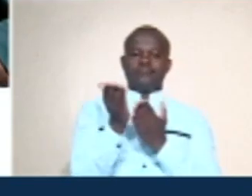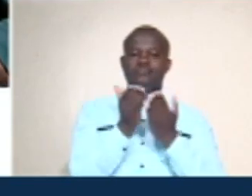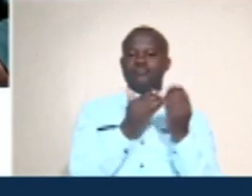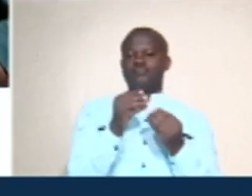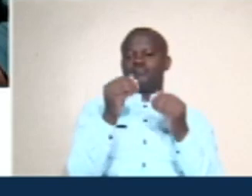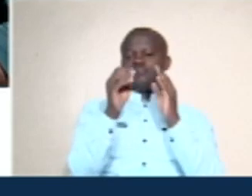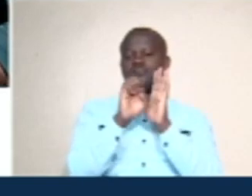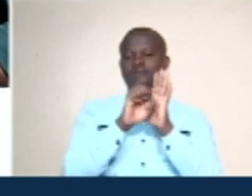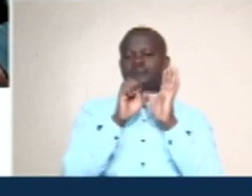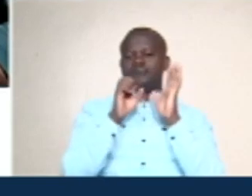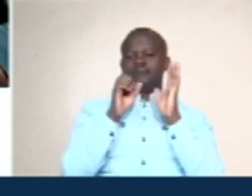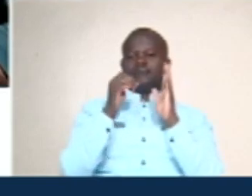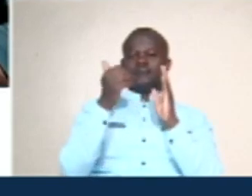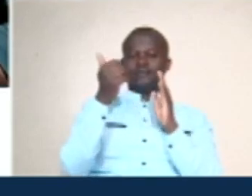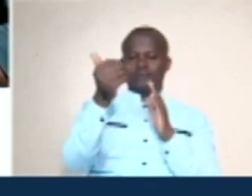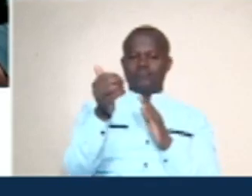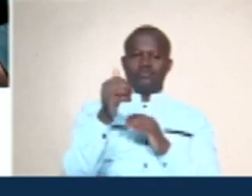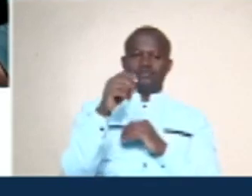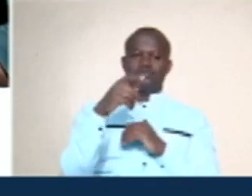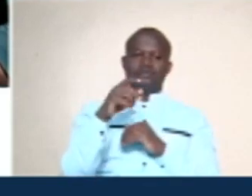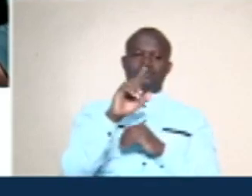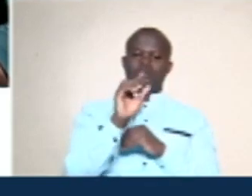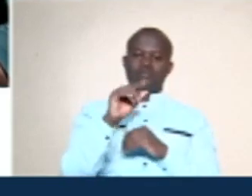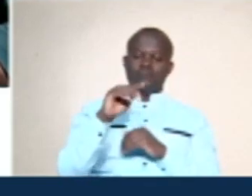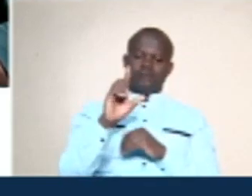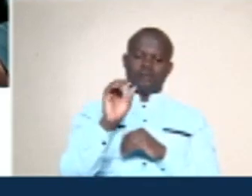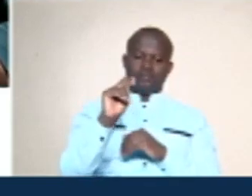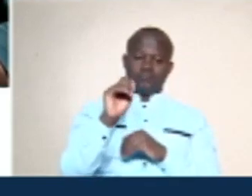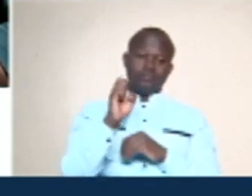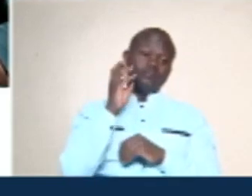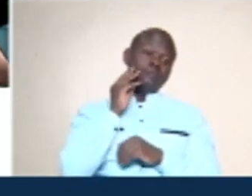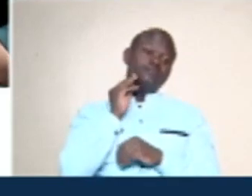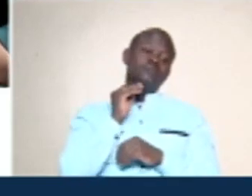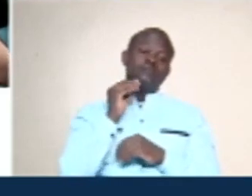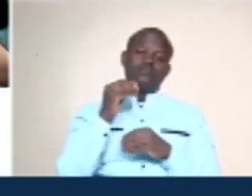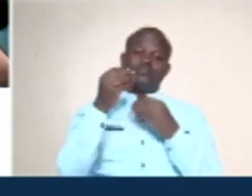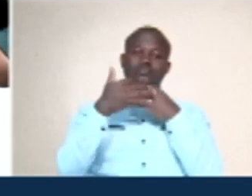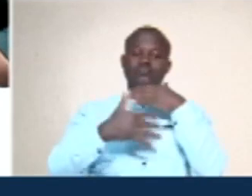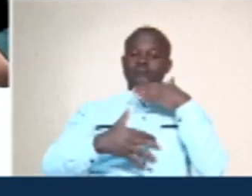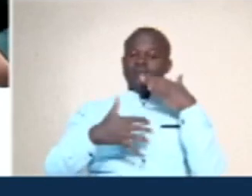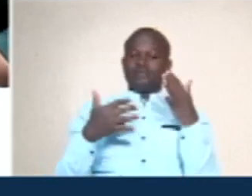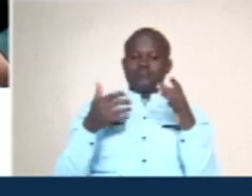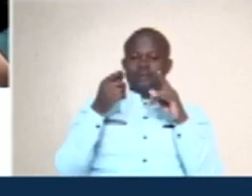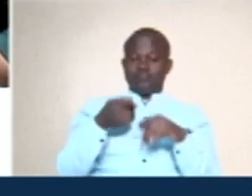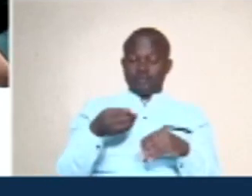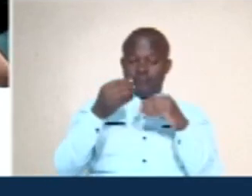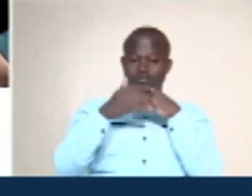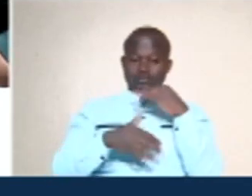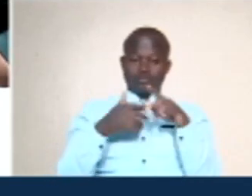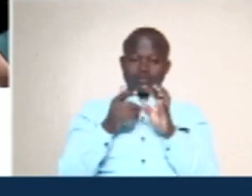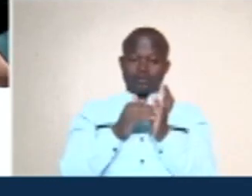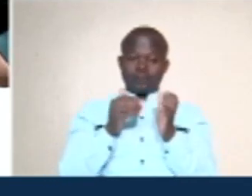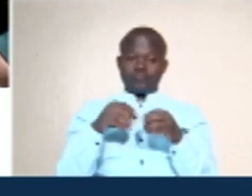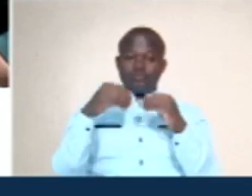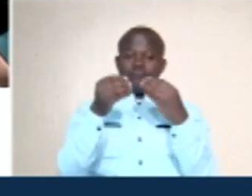Batanga urugero kuri izi drone za zipline, twari tumenyere ko zitwara amaraso, niho zanaje kwara maraso, ariko ngo hari ibindi